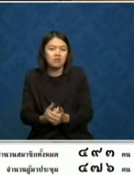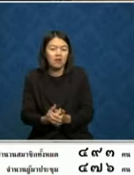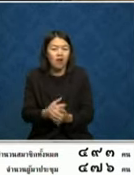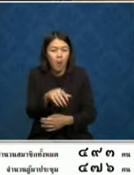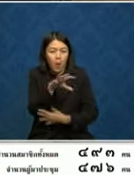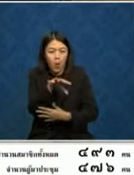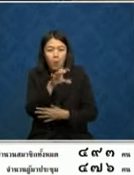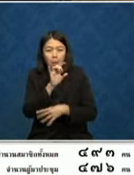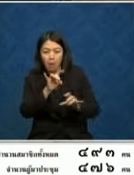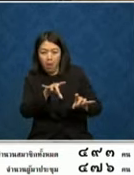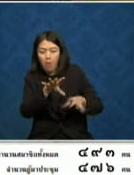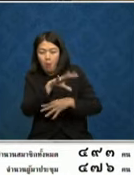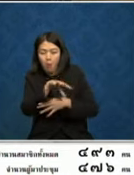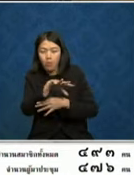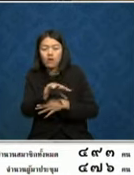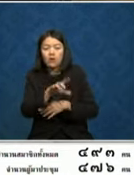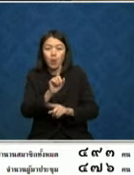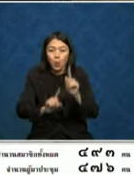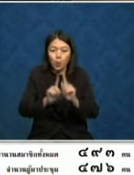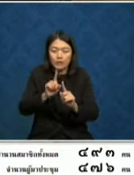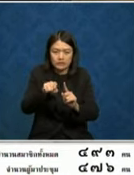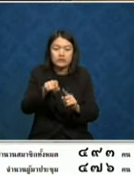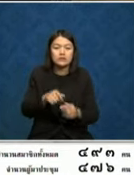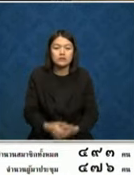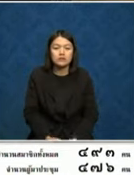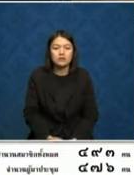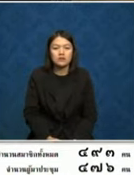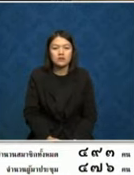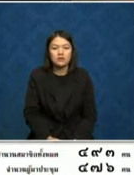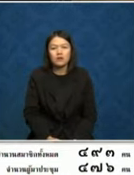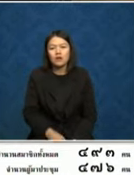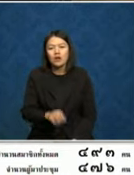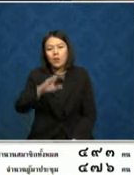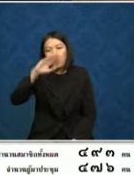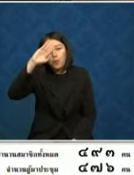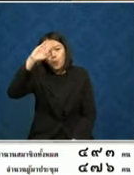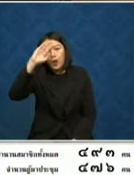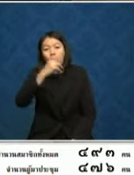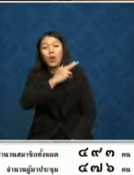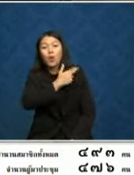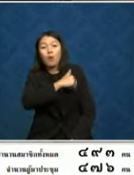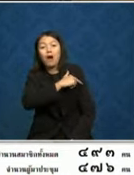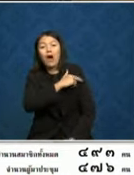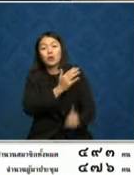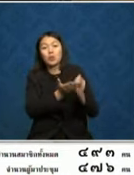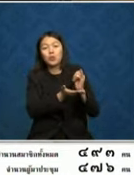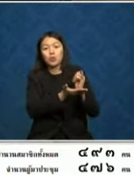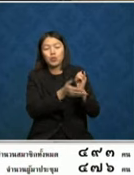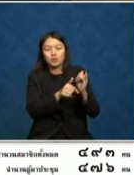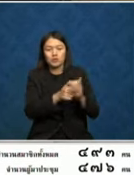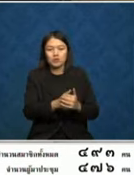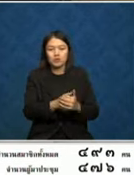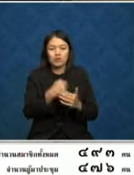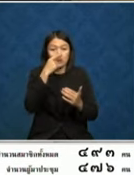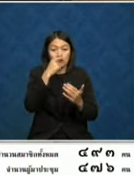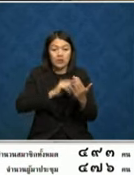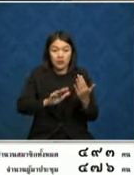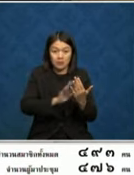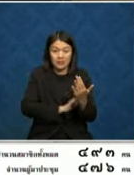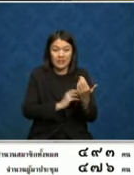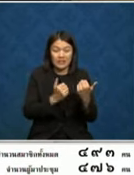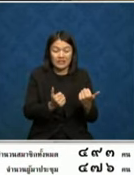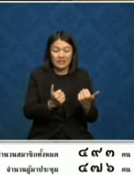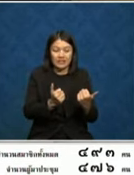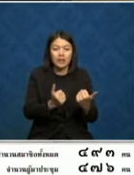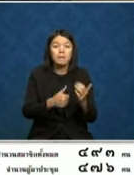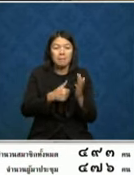ก็ไปเป็นตามแบบฟอร์มเดิมนะครับคือป่วยเข้าโรงพยาบาลวันนี้ประเทศไทยต้องมีอะไรบ้างครับ